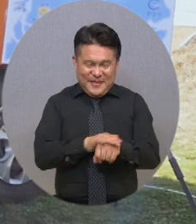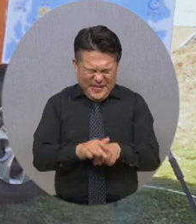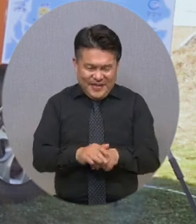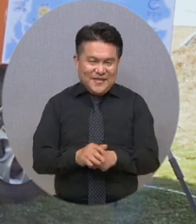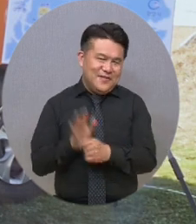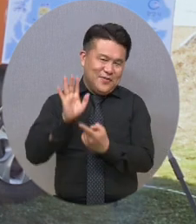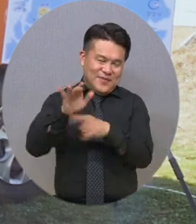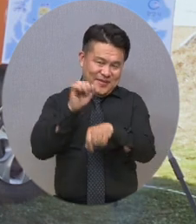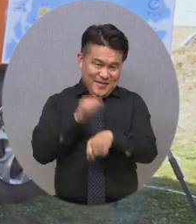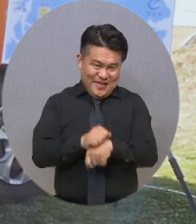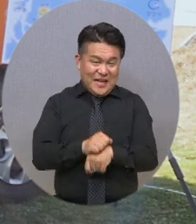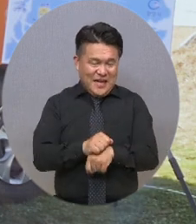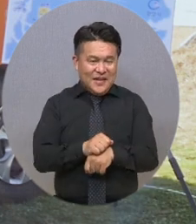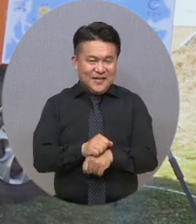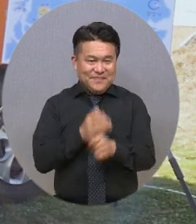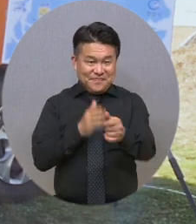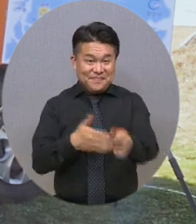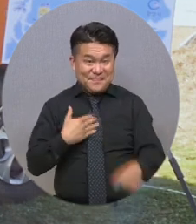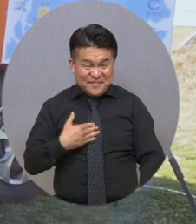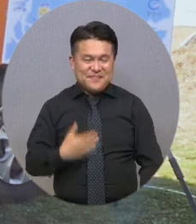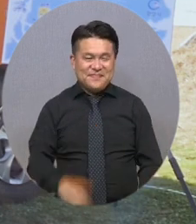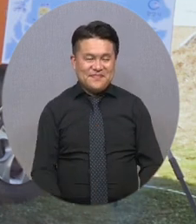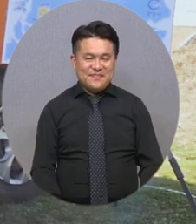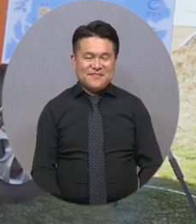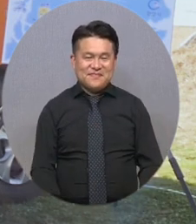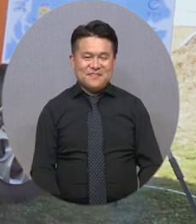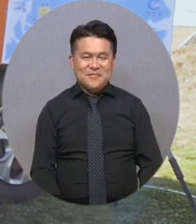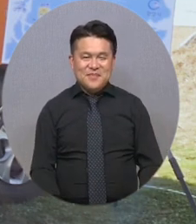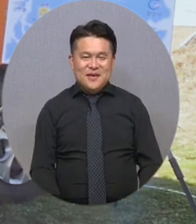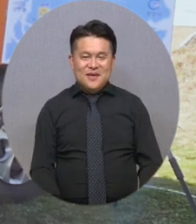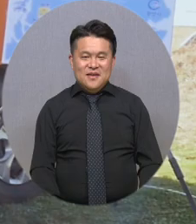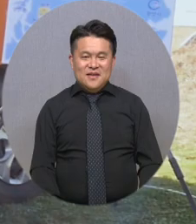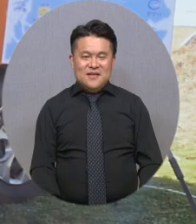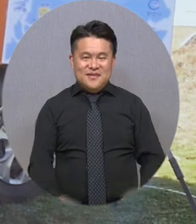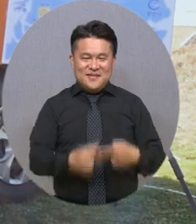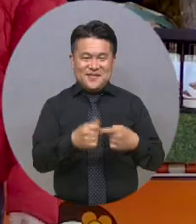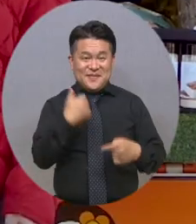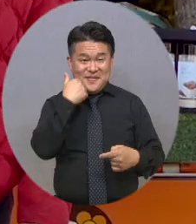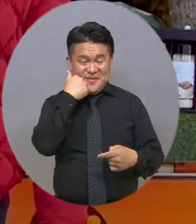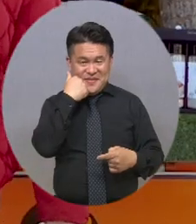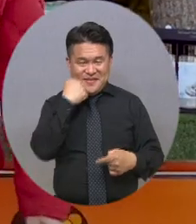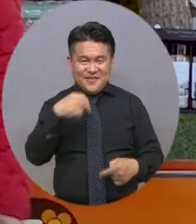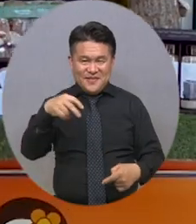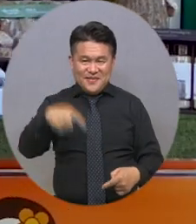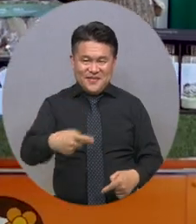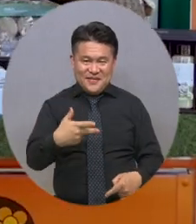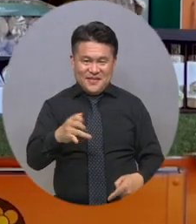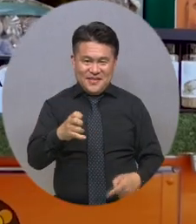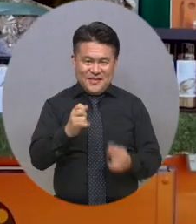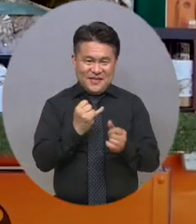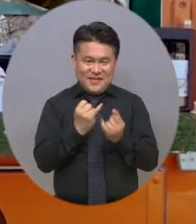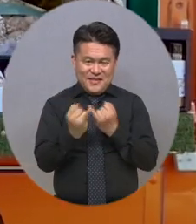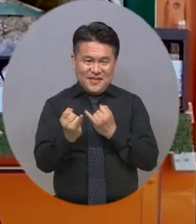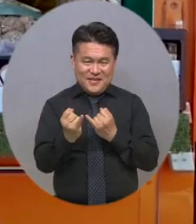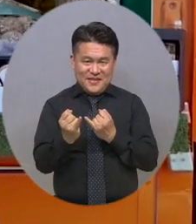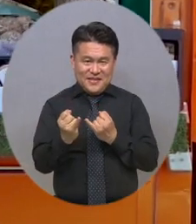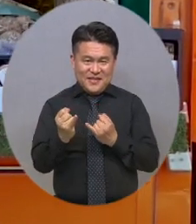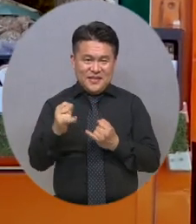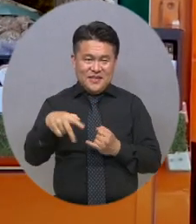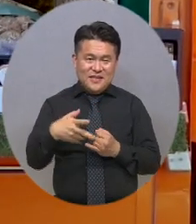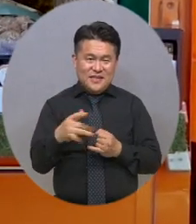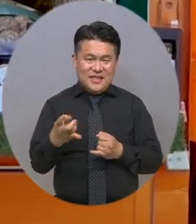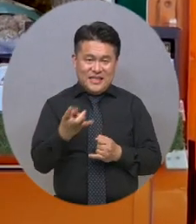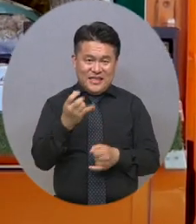시간에 쫙 에기스만 모아서 홍보해 주시면 감사하겠습니다. 첫 번째 수제 민 술씨를